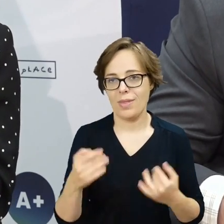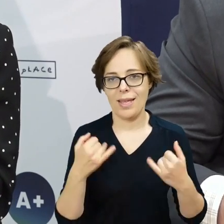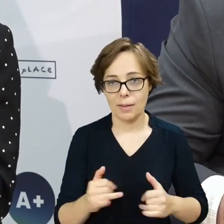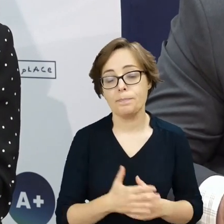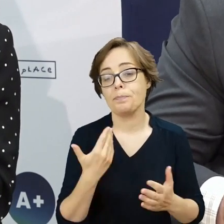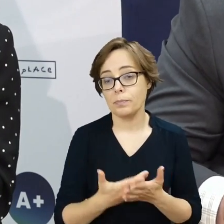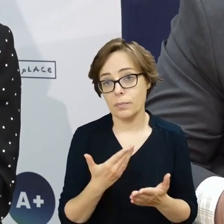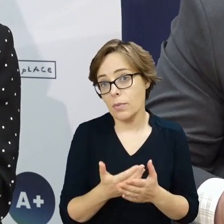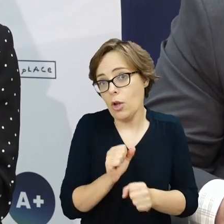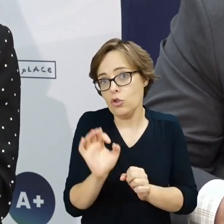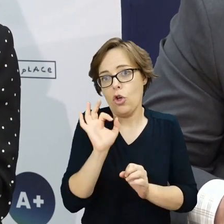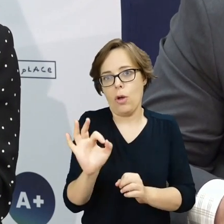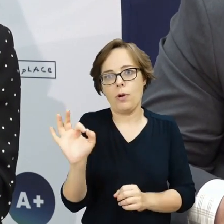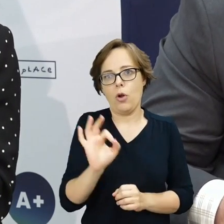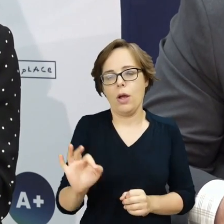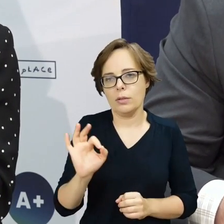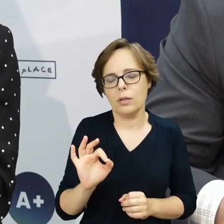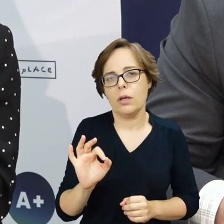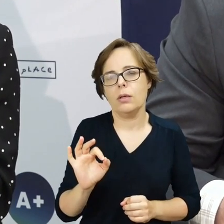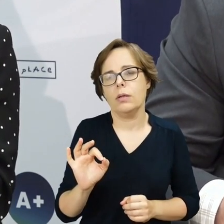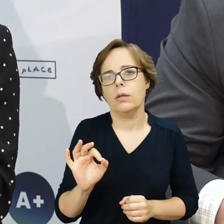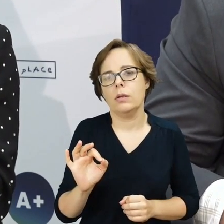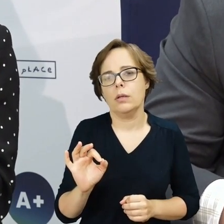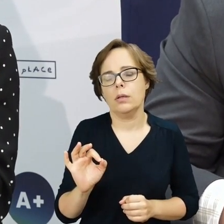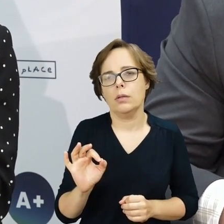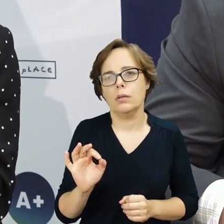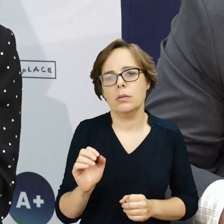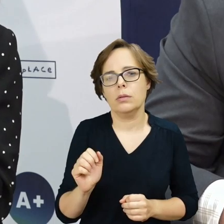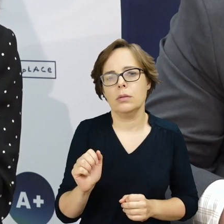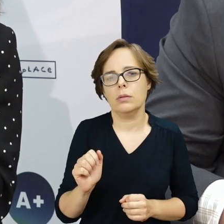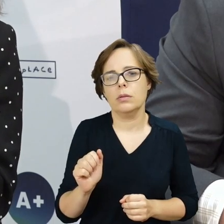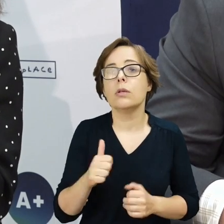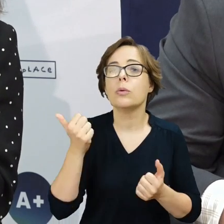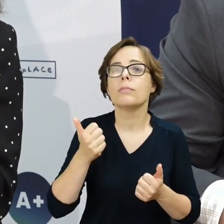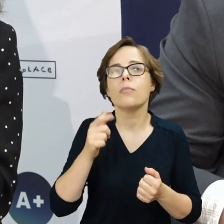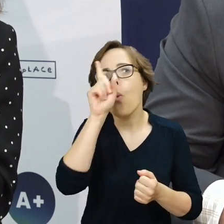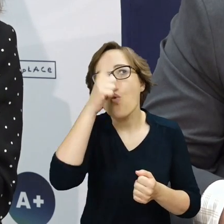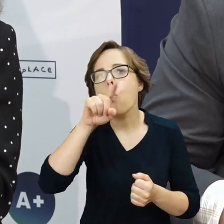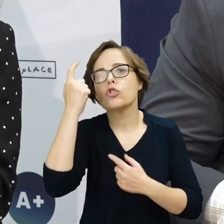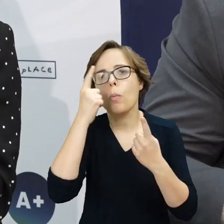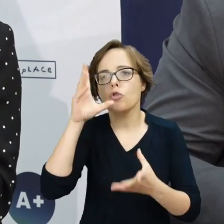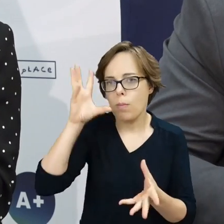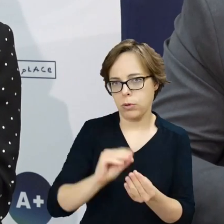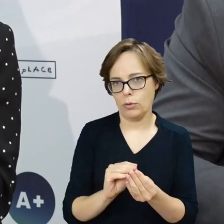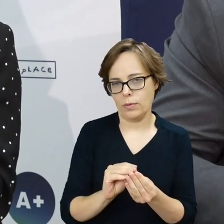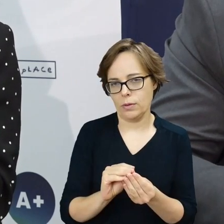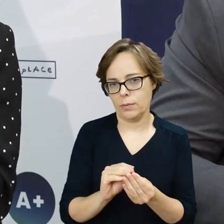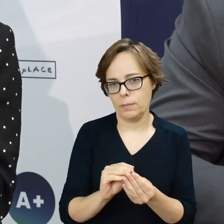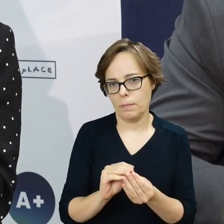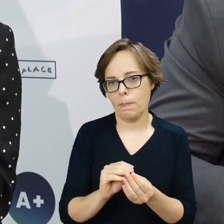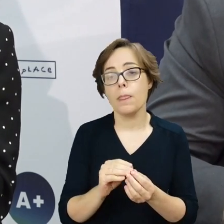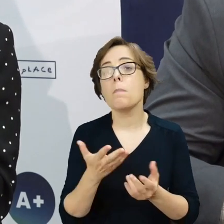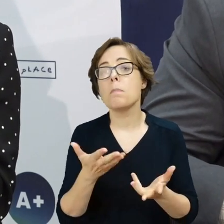żeby podsumować to, co myślą ludzie na podstawie co najmniej naszych